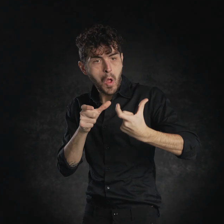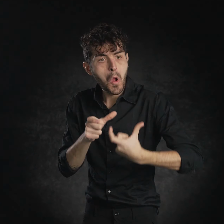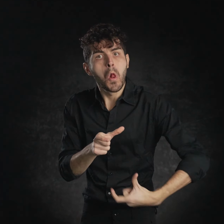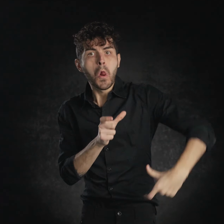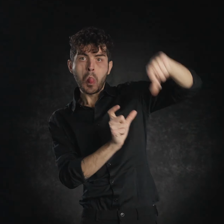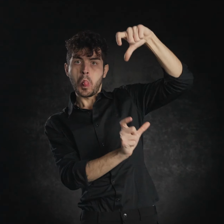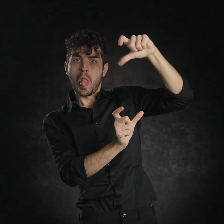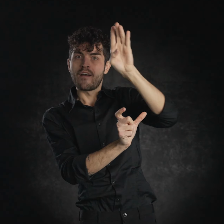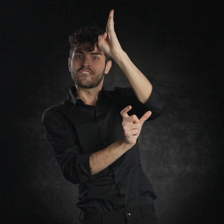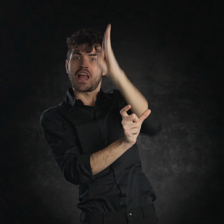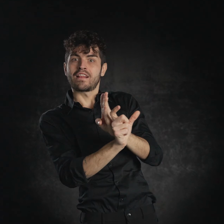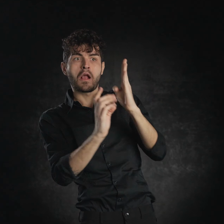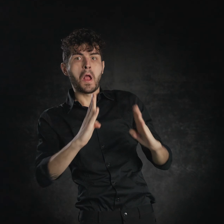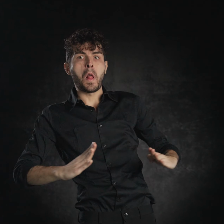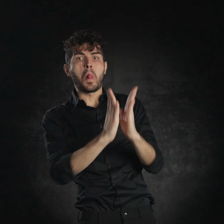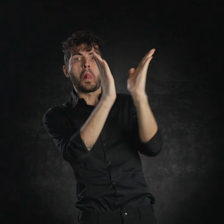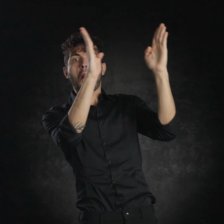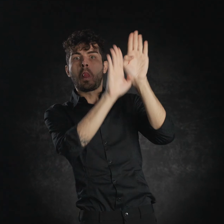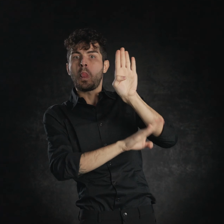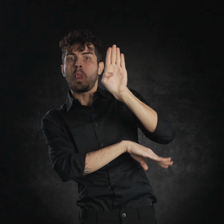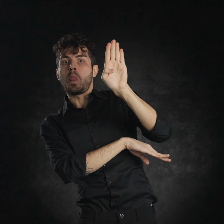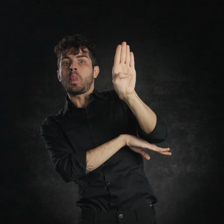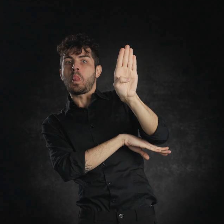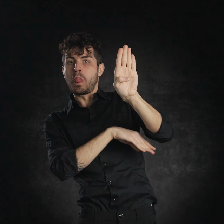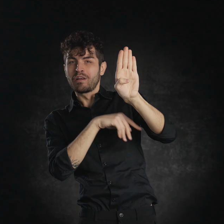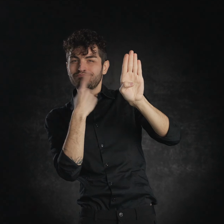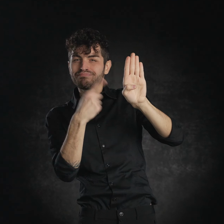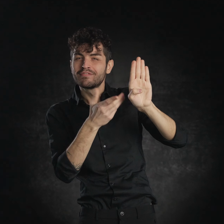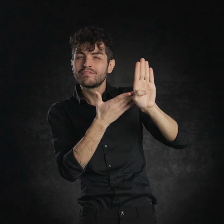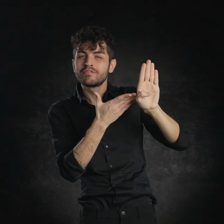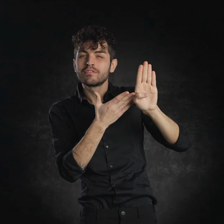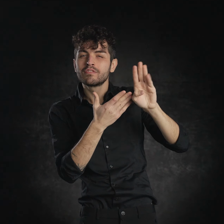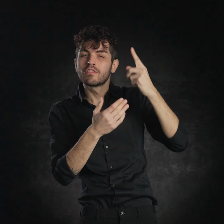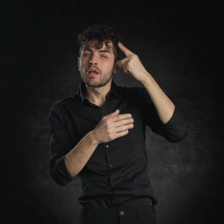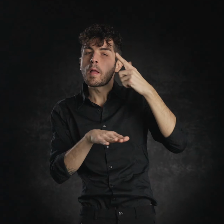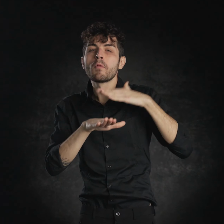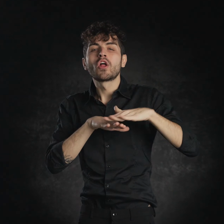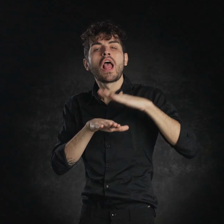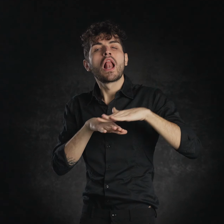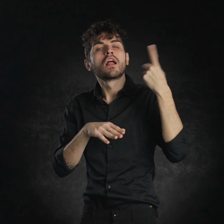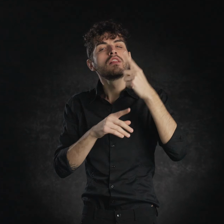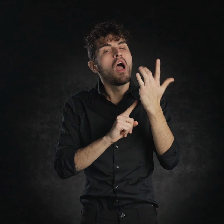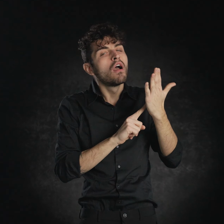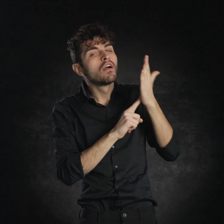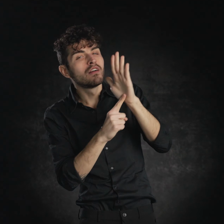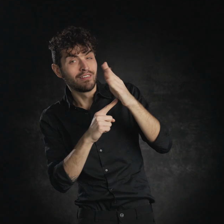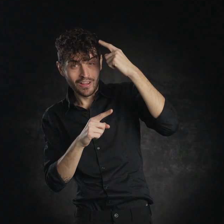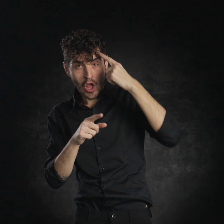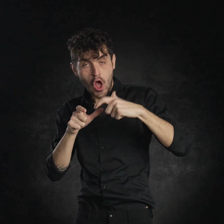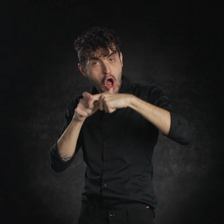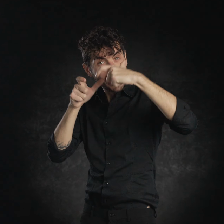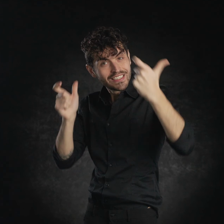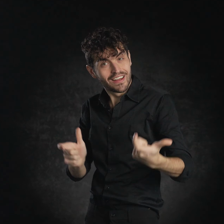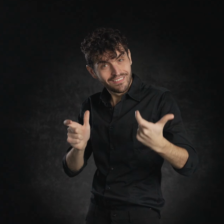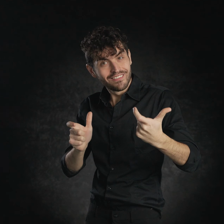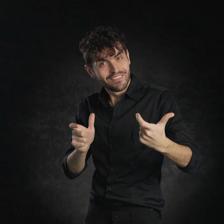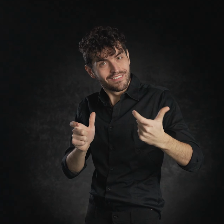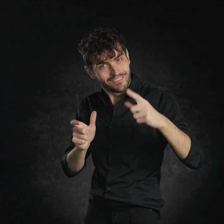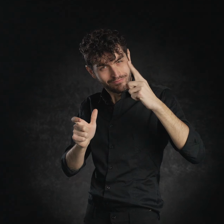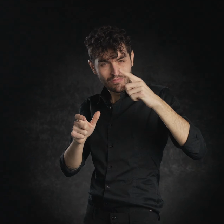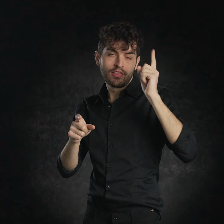sembrano messe quasi in posizione verticale dobbiamo in realtà capire e sapere che questa è una modalità di rappresentazione